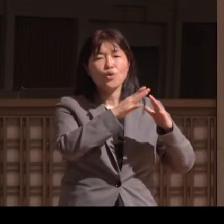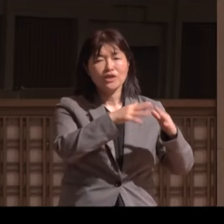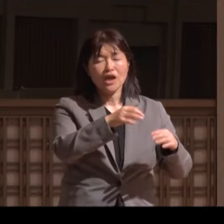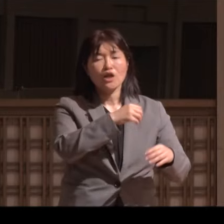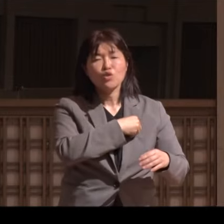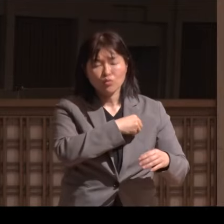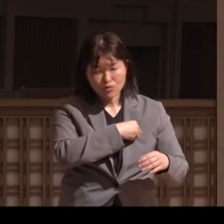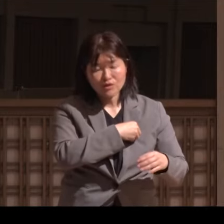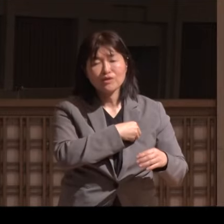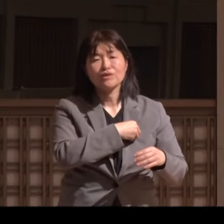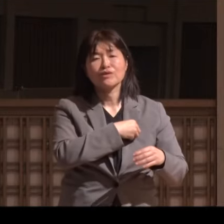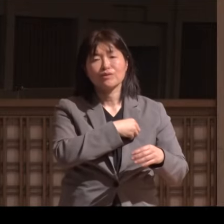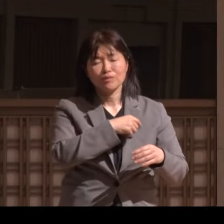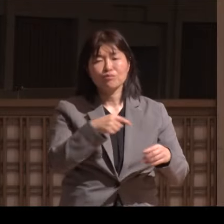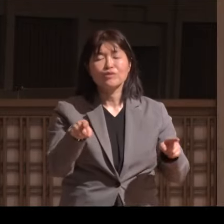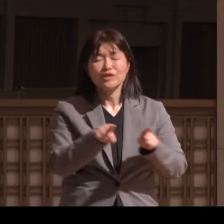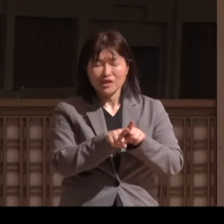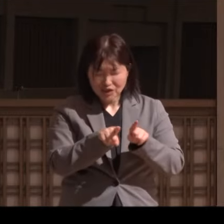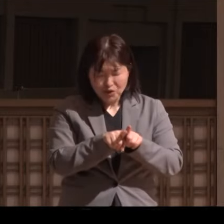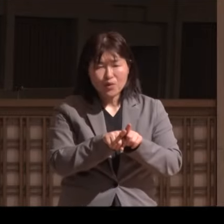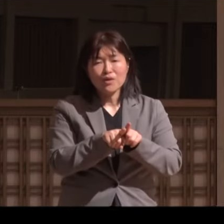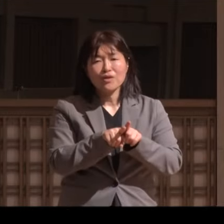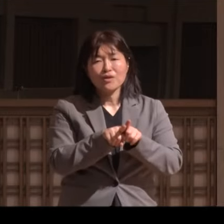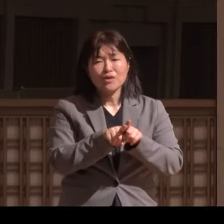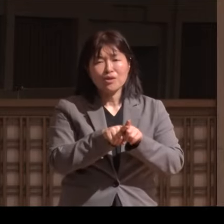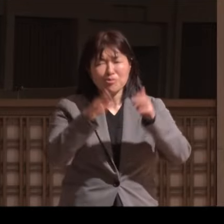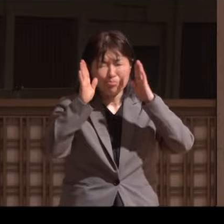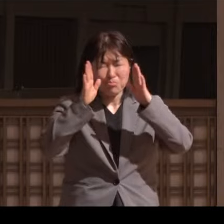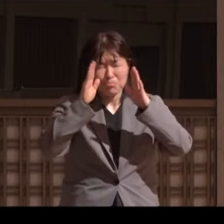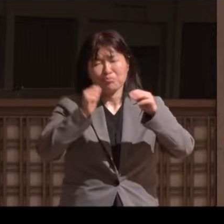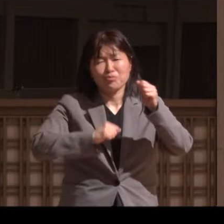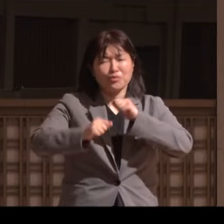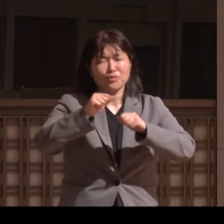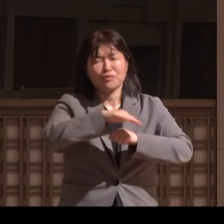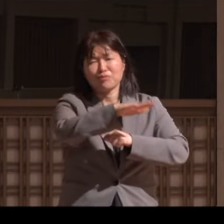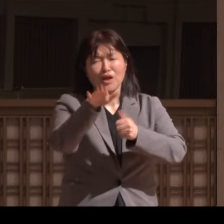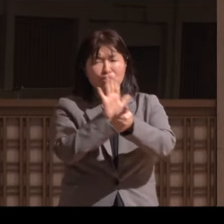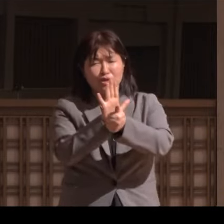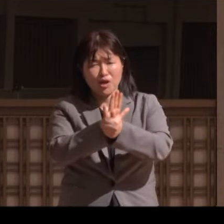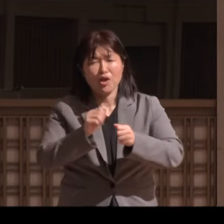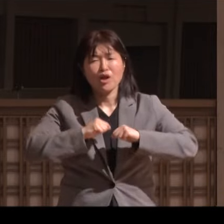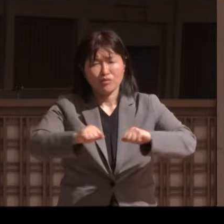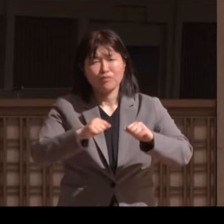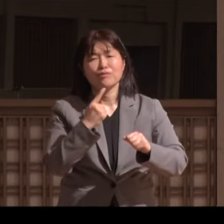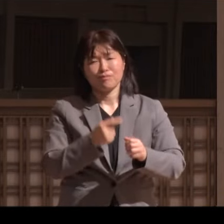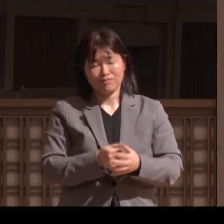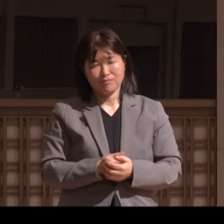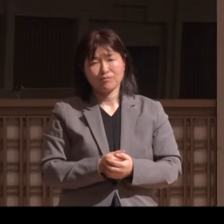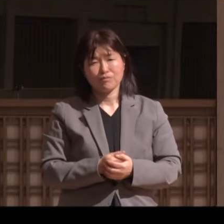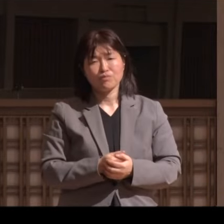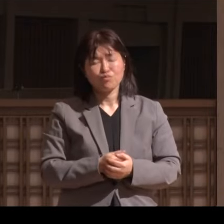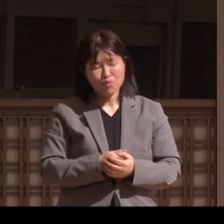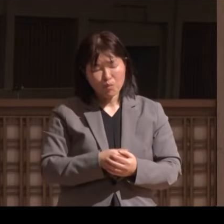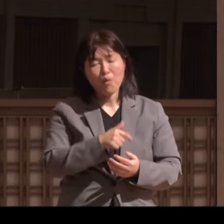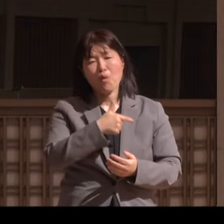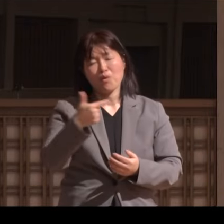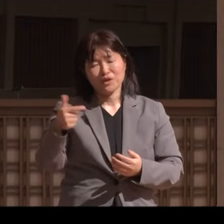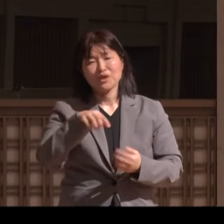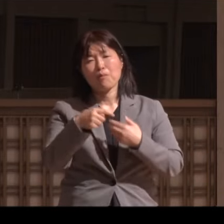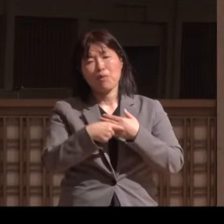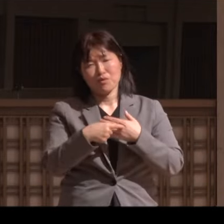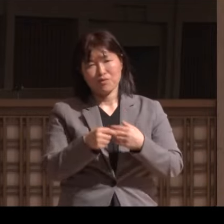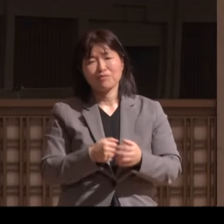えもう区の社会福会書ですけども一緒になってえ取り組んで皆さんの伴奏支援を行っているとそこがですね非常に大きなとこですです